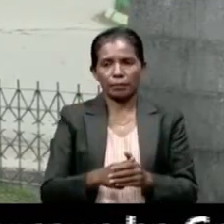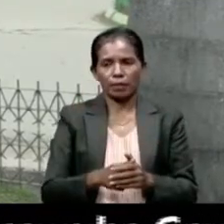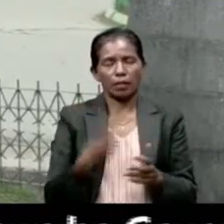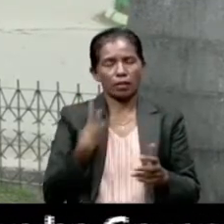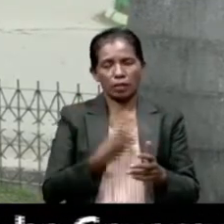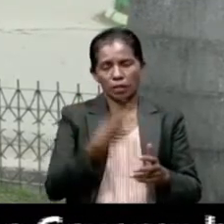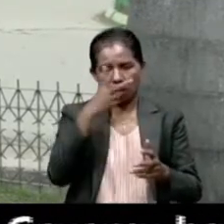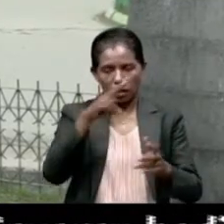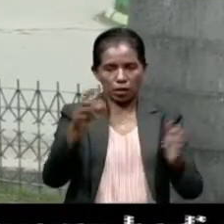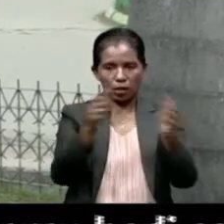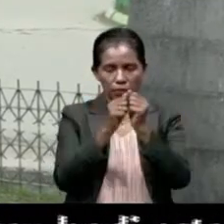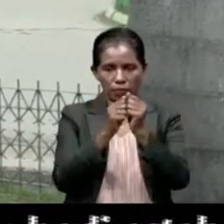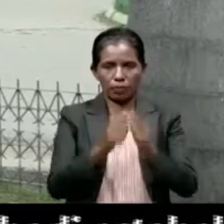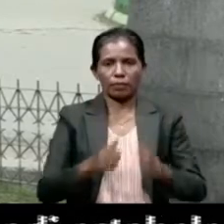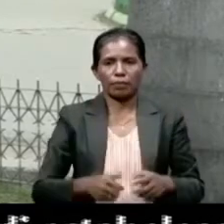ita acompanha mutuk.